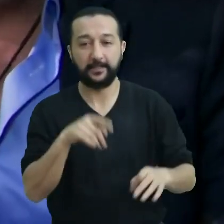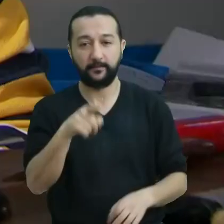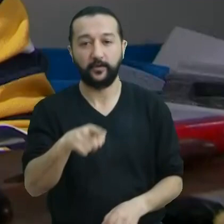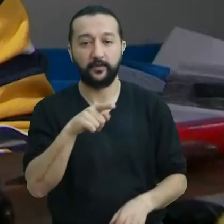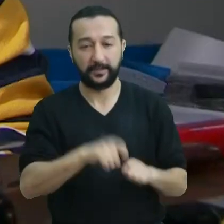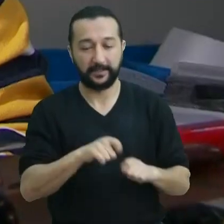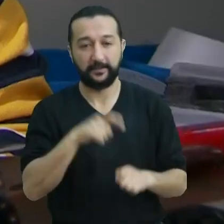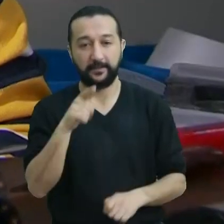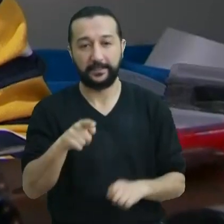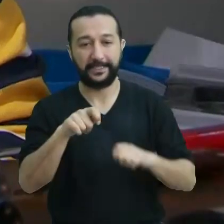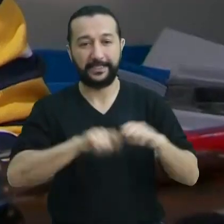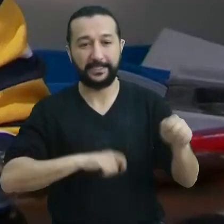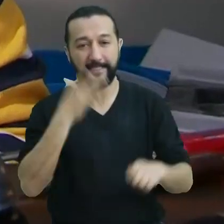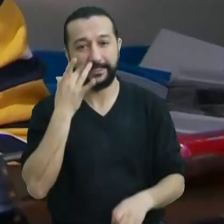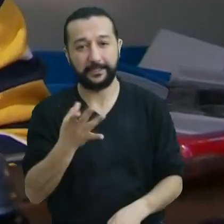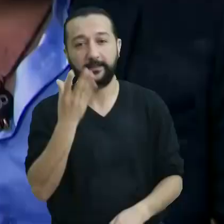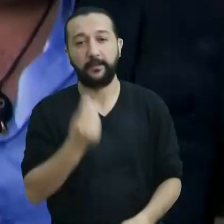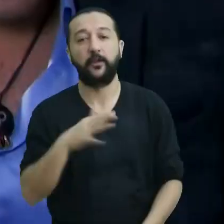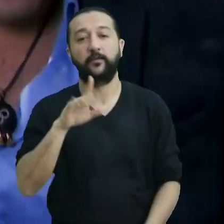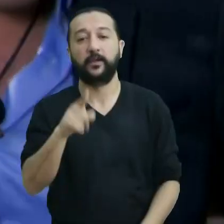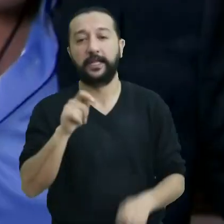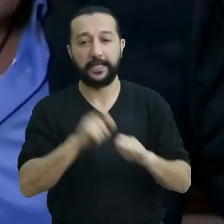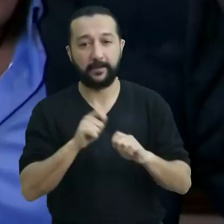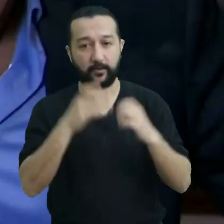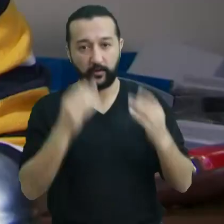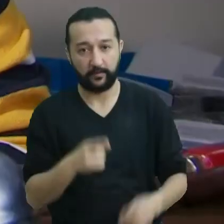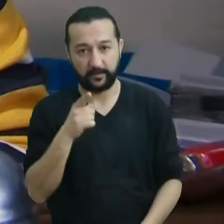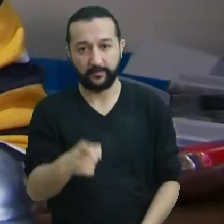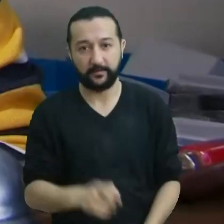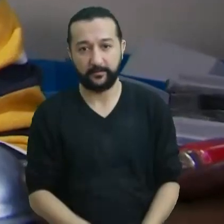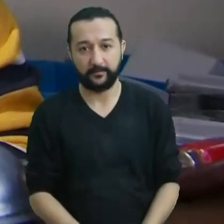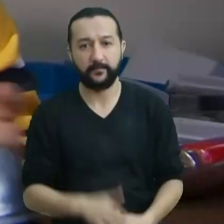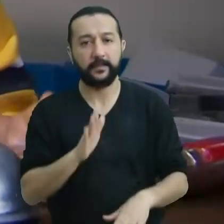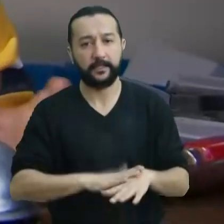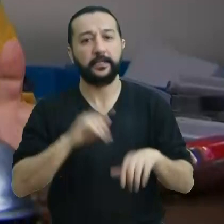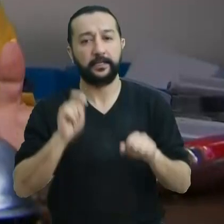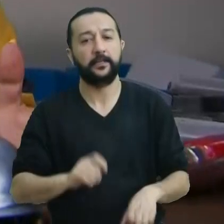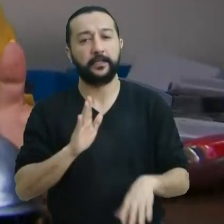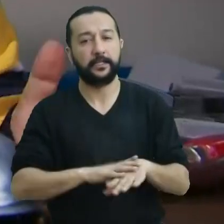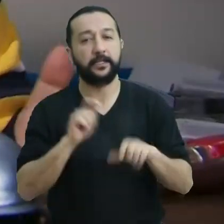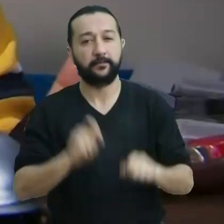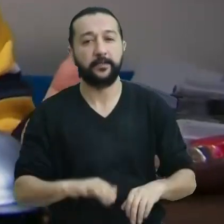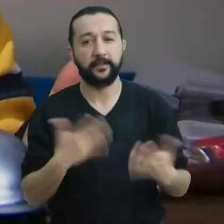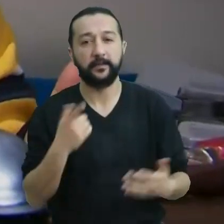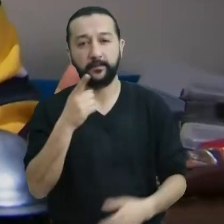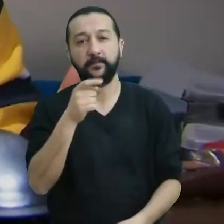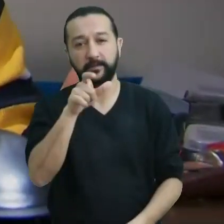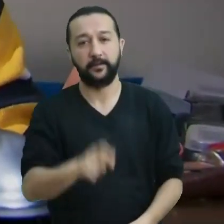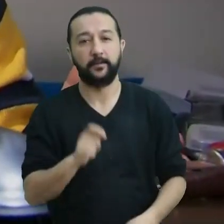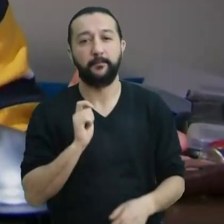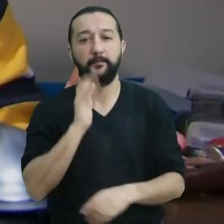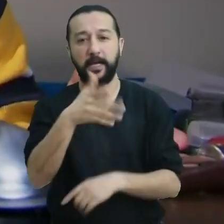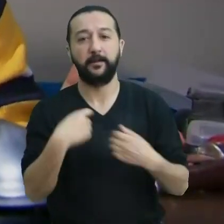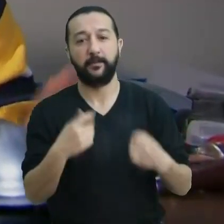bu yırtık izleri belli olmadan bunu tamir edebilir misin? Yaparız yaparız da bu size biraz